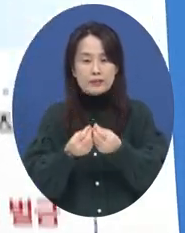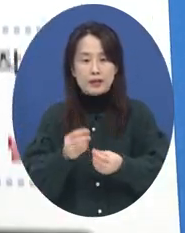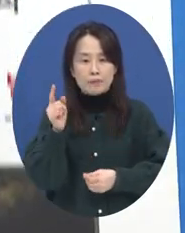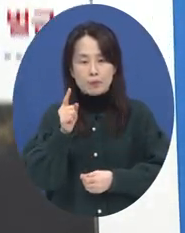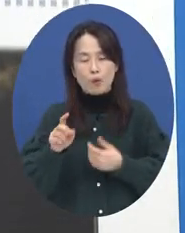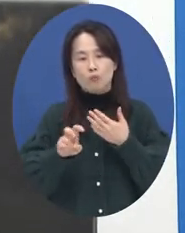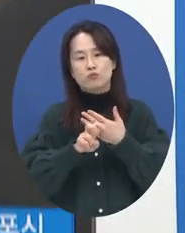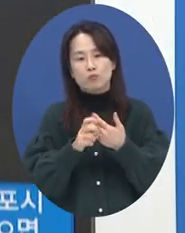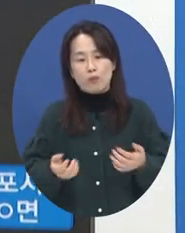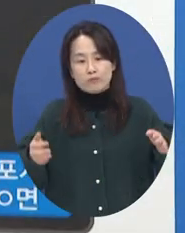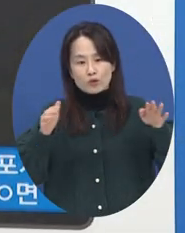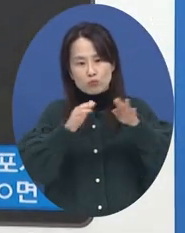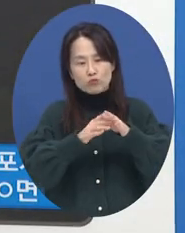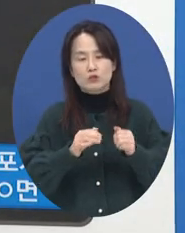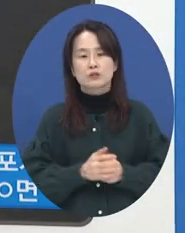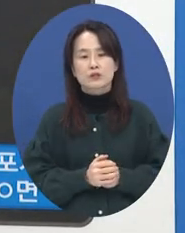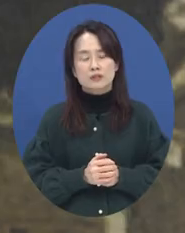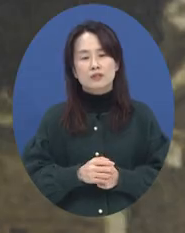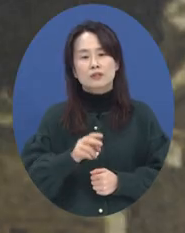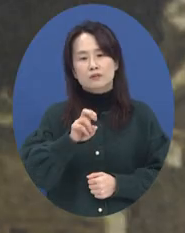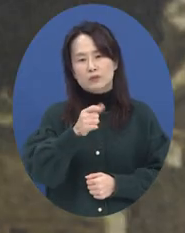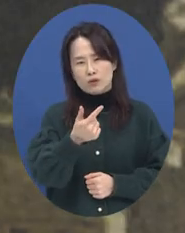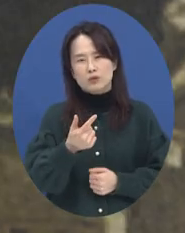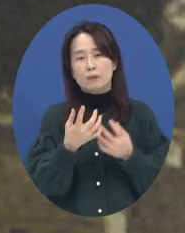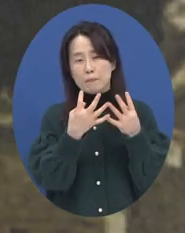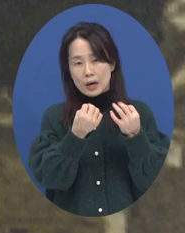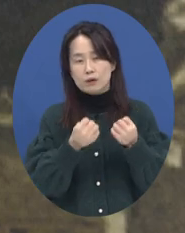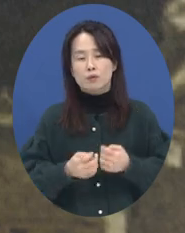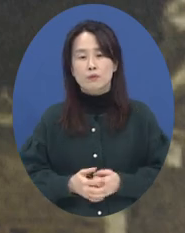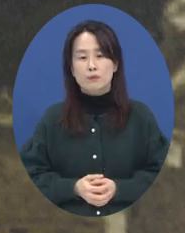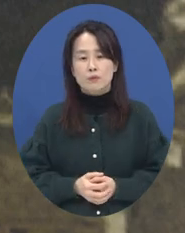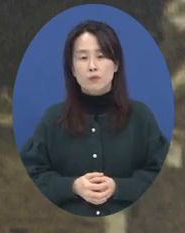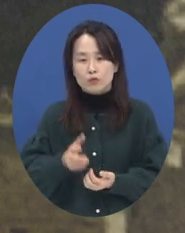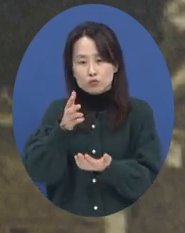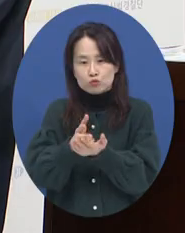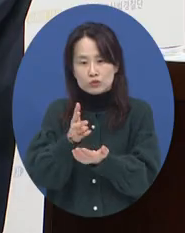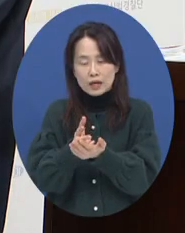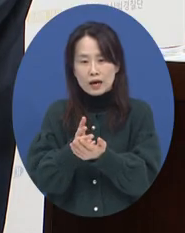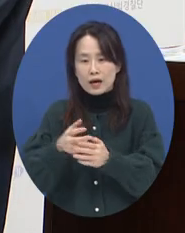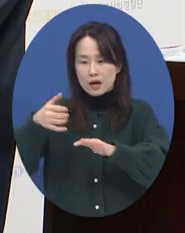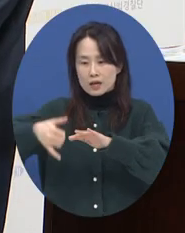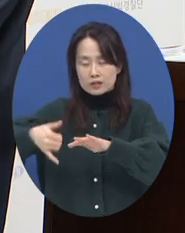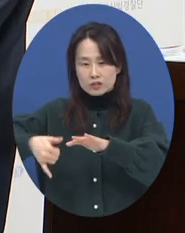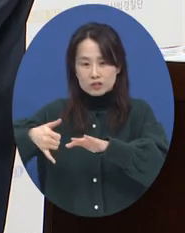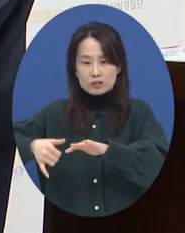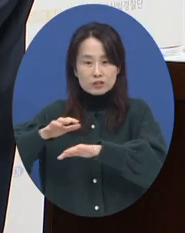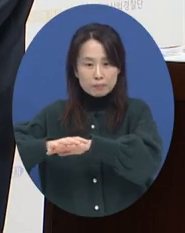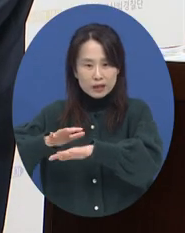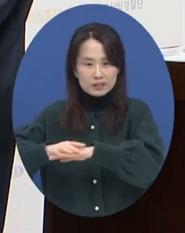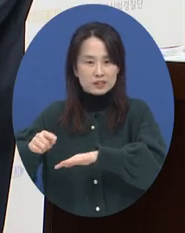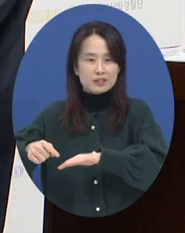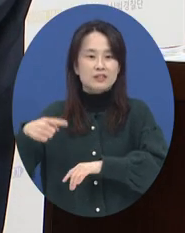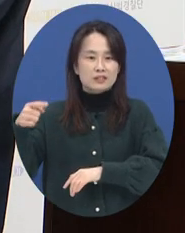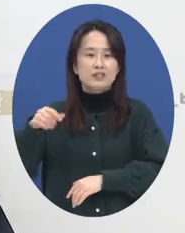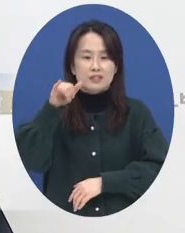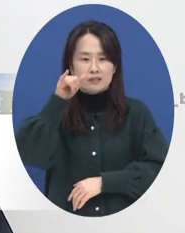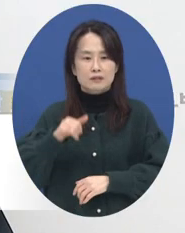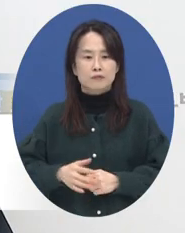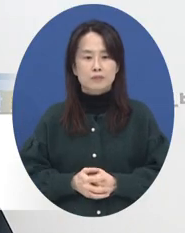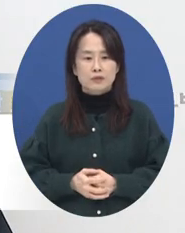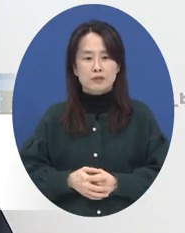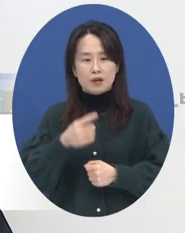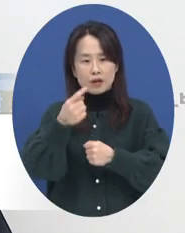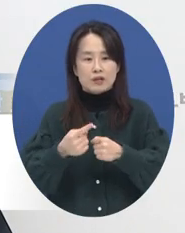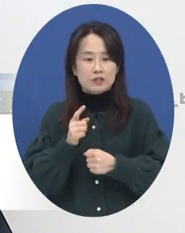불법 시설물 설치가 26건으로 가장 많았고 주차장과 농경지 불법 조성 등이 뒤를 이었습니다.